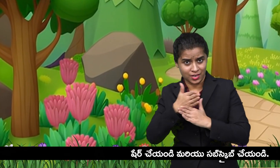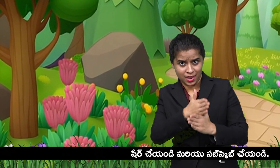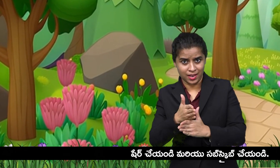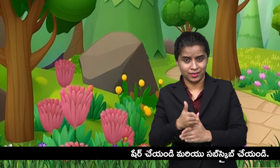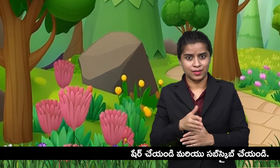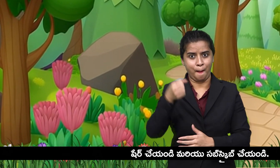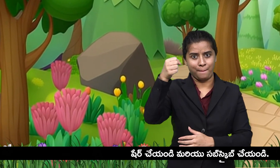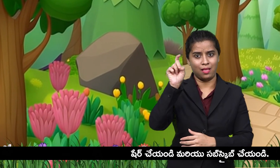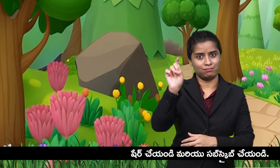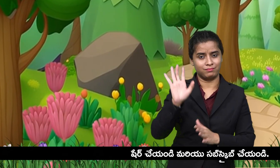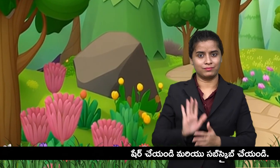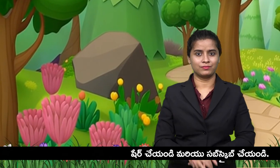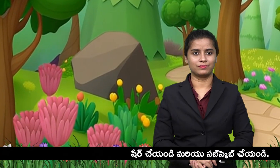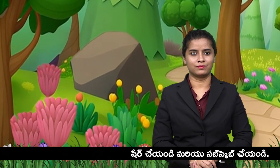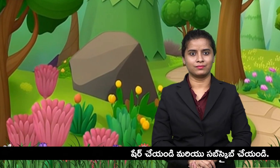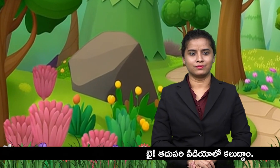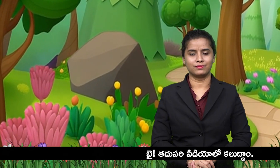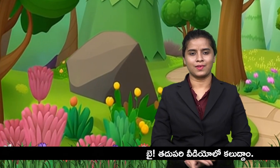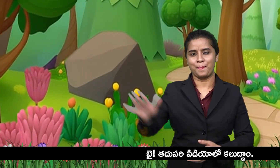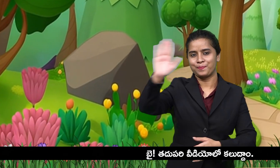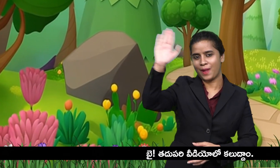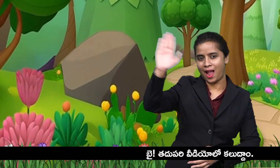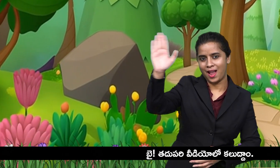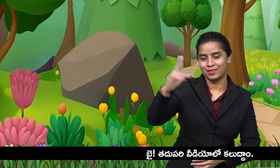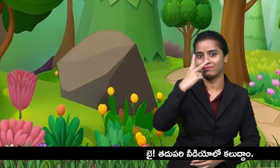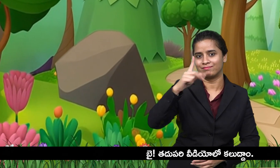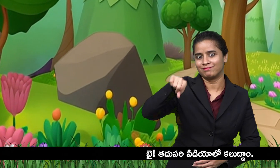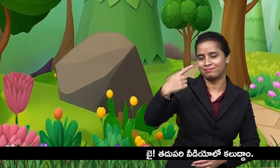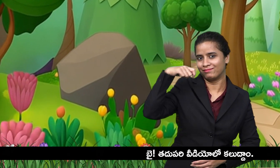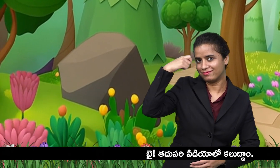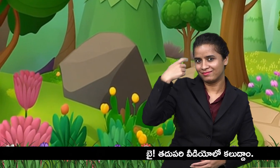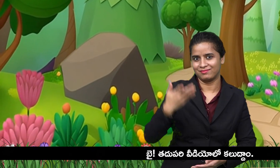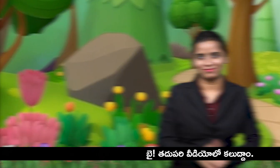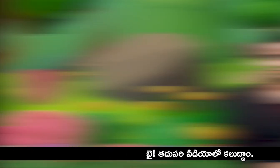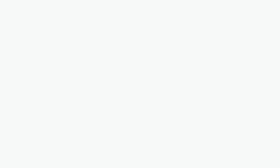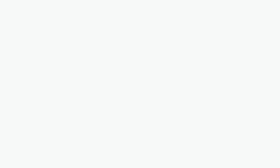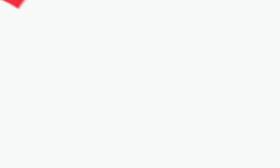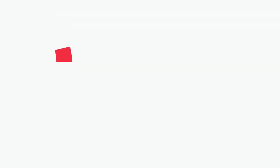చేయండి మరియు సబ్స్క్రైబ్ చేయండి. బాయ్. తదుపరి వీడియోలో కలుద్దాం.